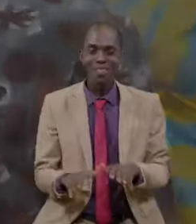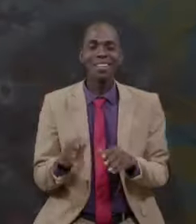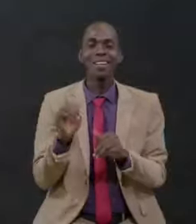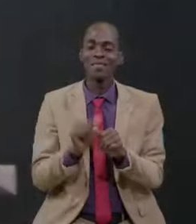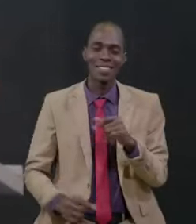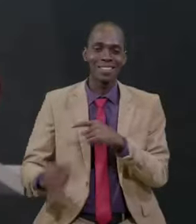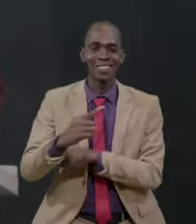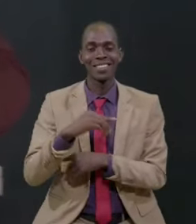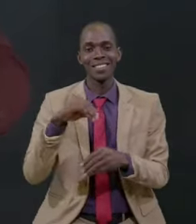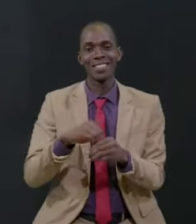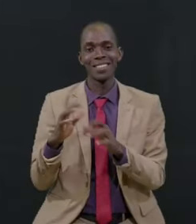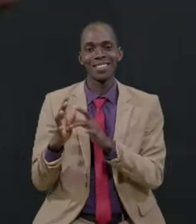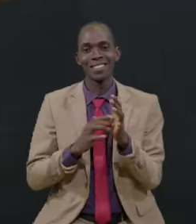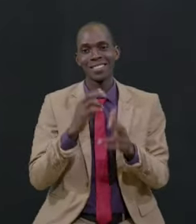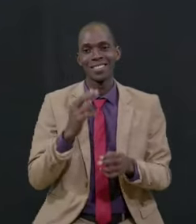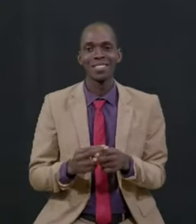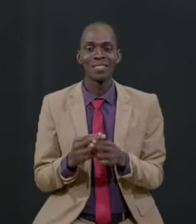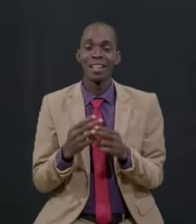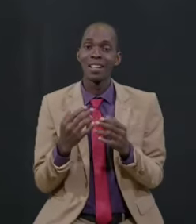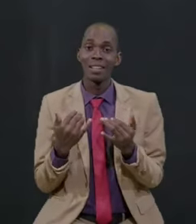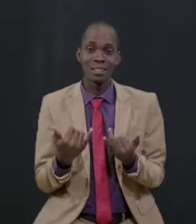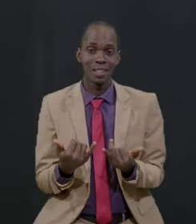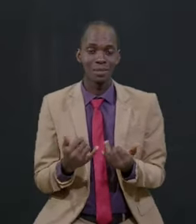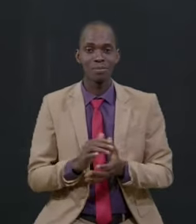jour. Maintenant.